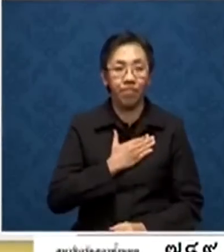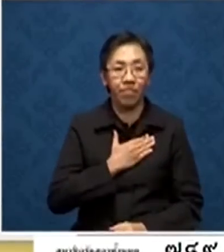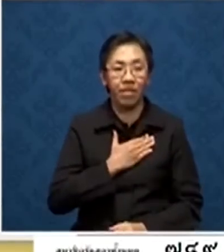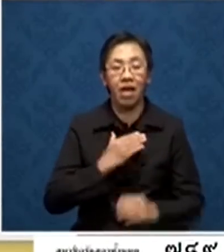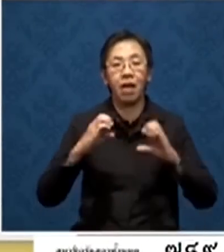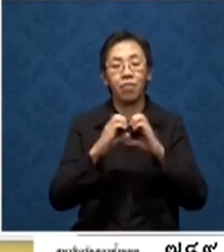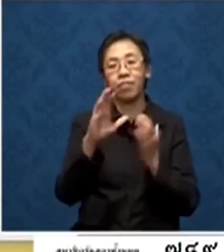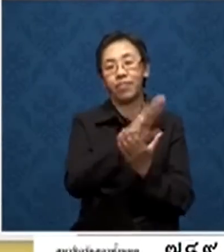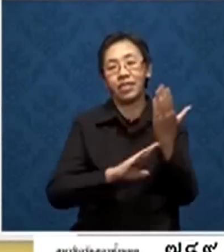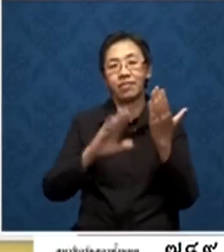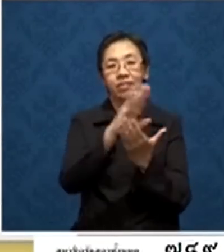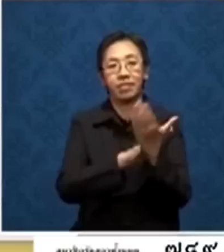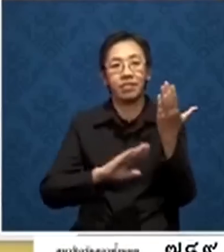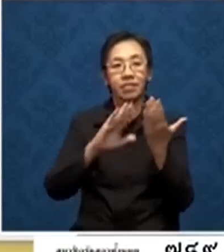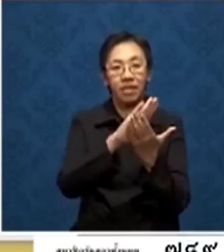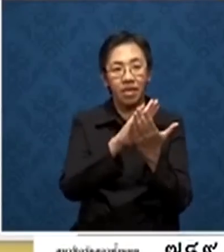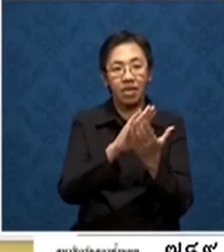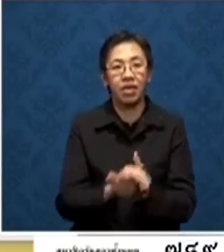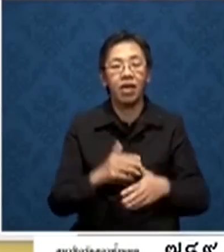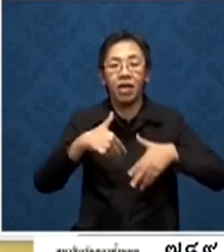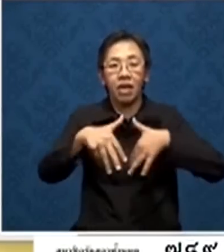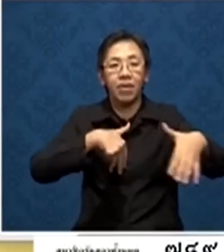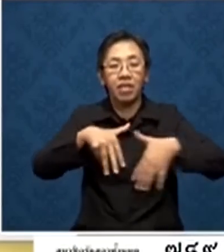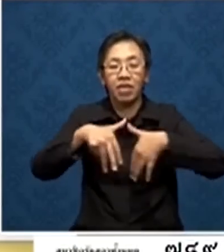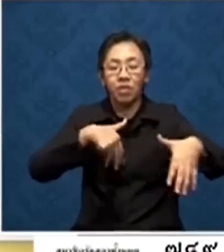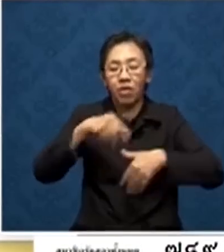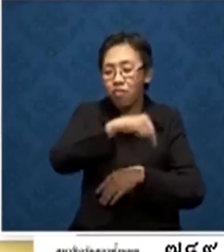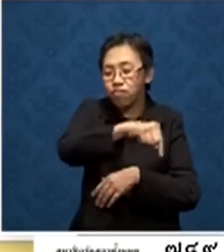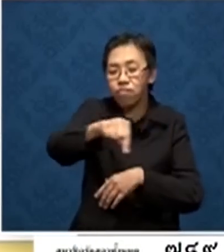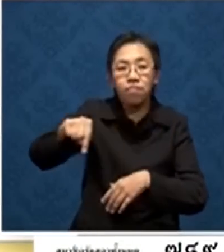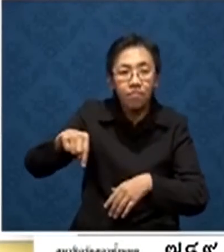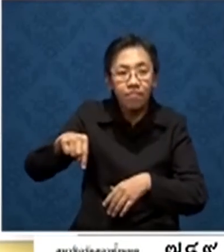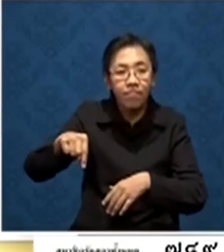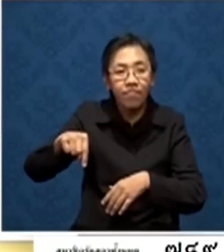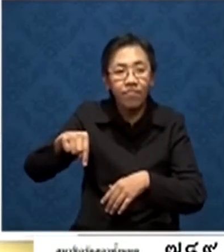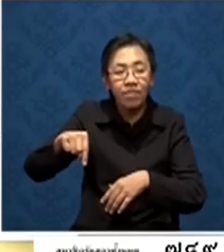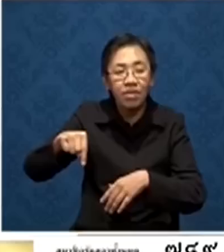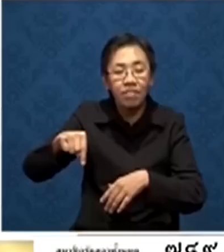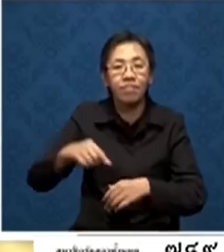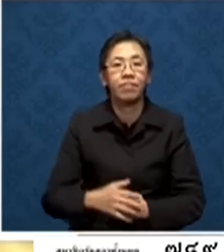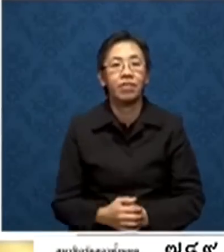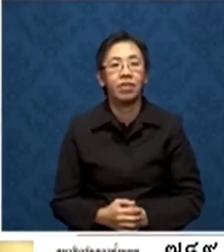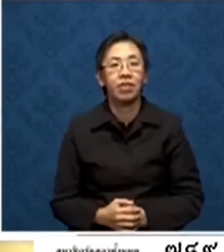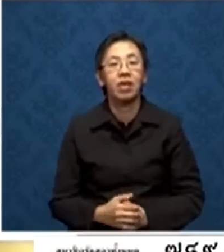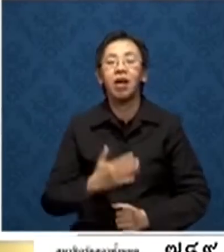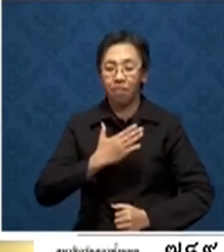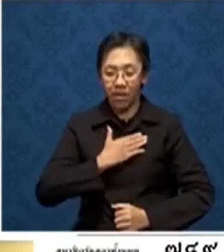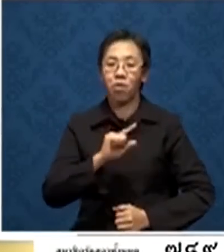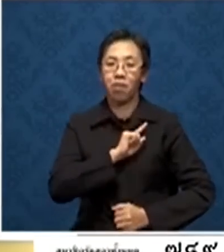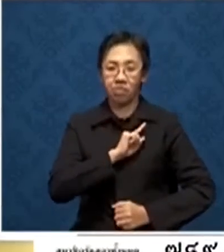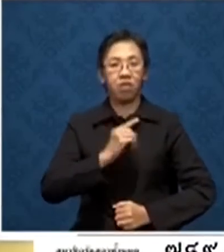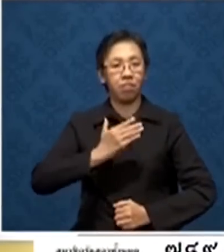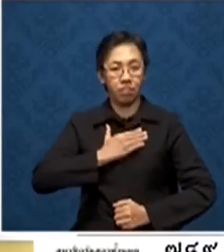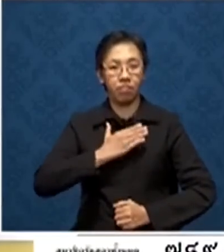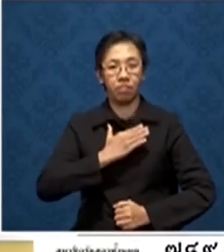พรรคภูมิใจไทยแล้วพี่น้องประชาชนอีกหลายคนก็ถือว่าเป็นพันธกิจของเราเหมือนกัน